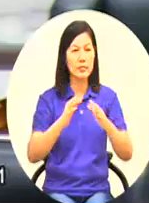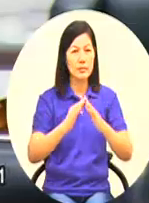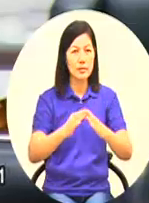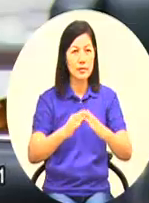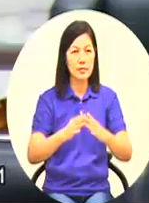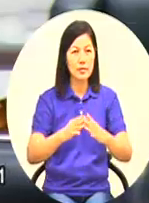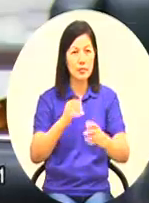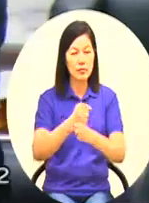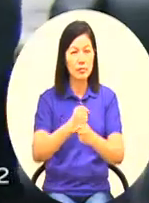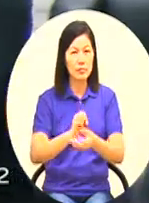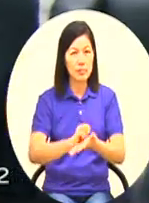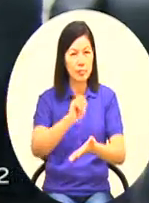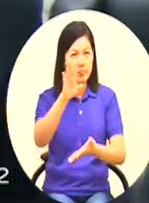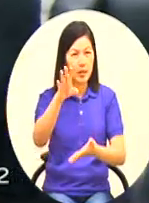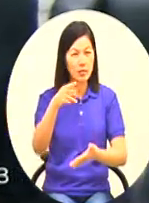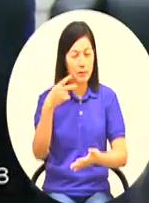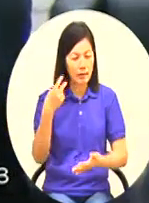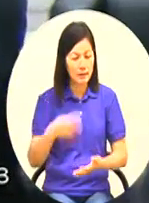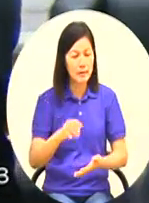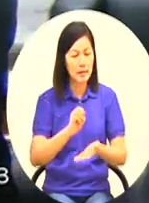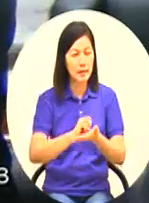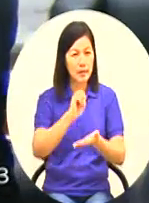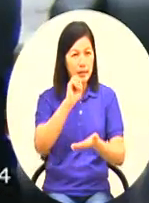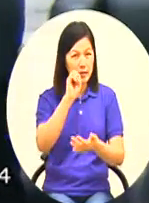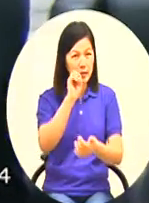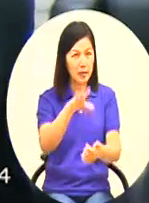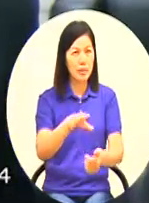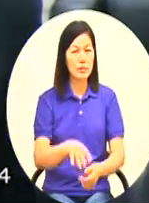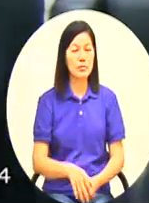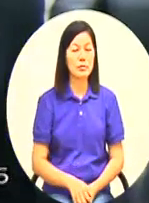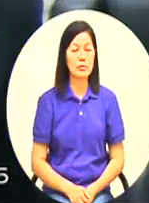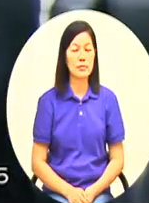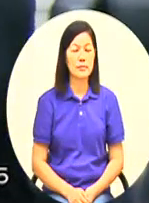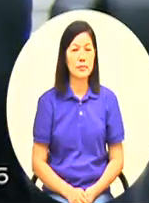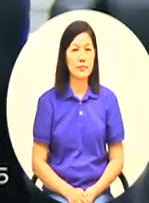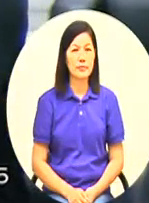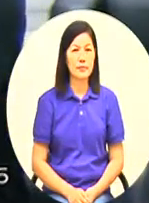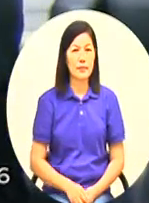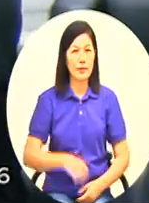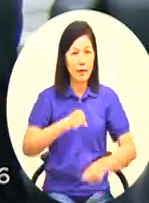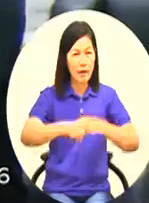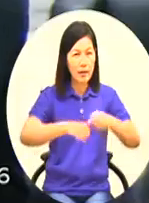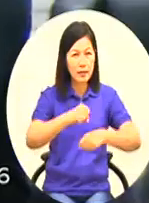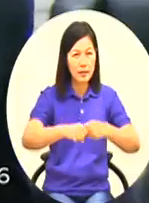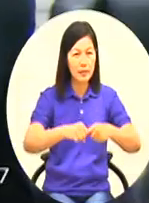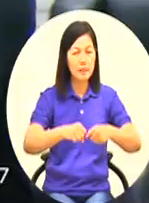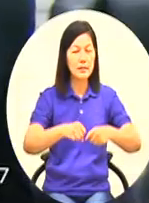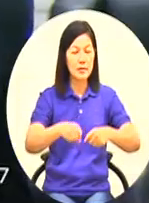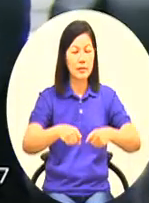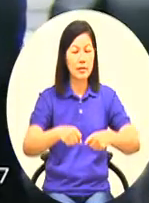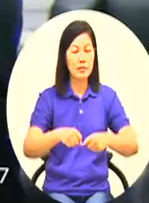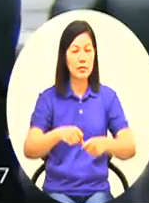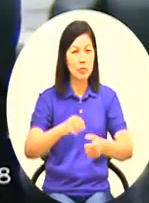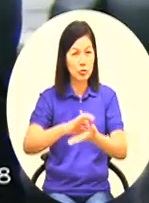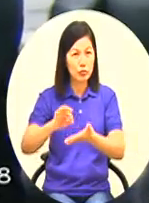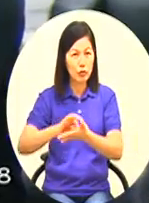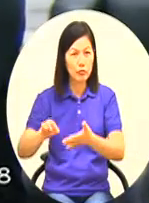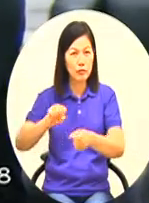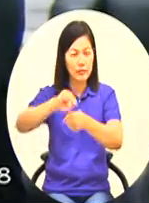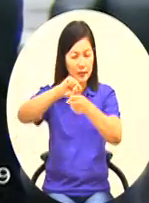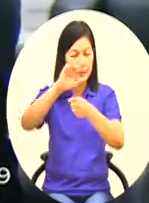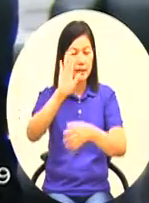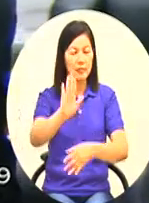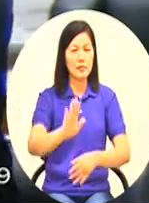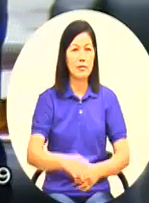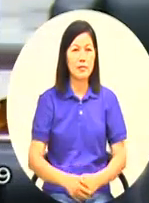告一再的说哦，我们公共脚踏车的使用率增加啊，然后公共脚踏车